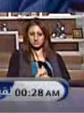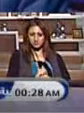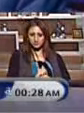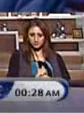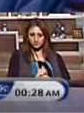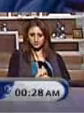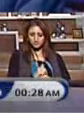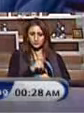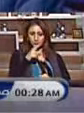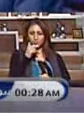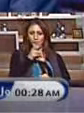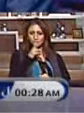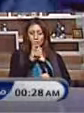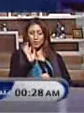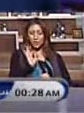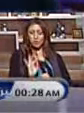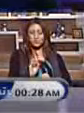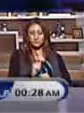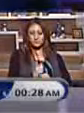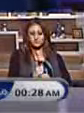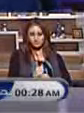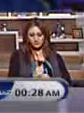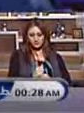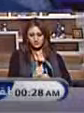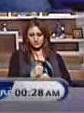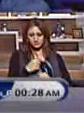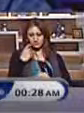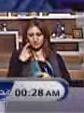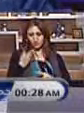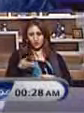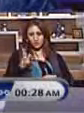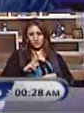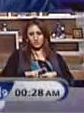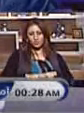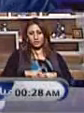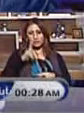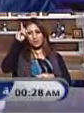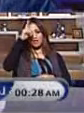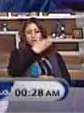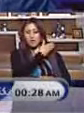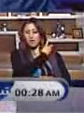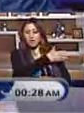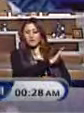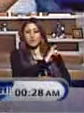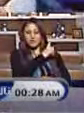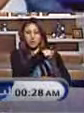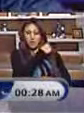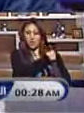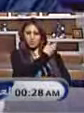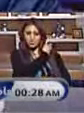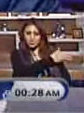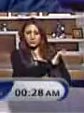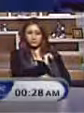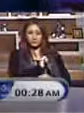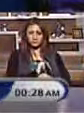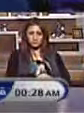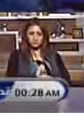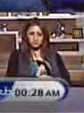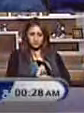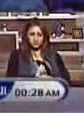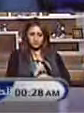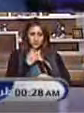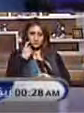يشتموا كان يقول ان كان في ما تقول غفر الله لي وان لم يكن في ما تقول غفر